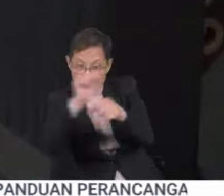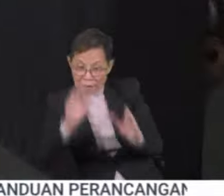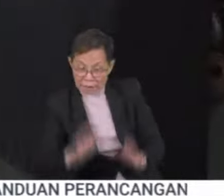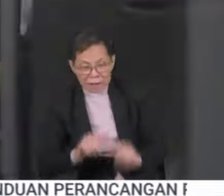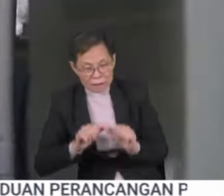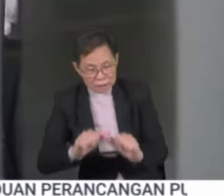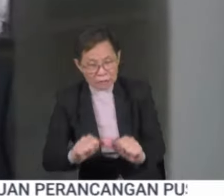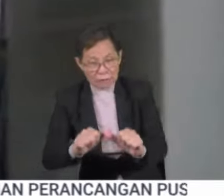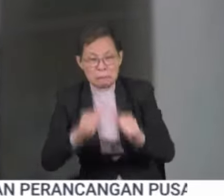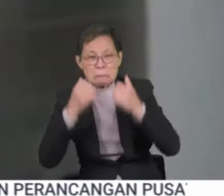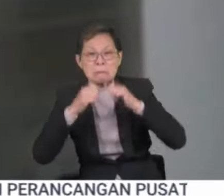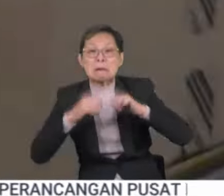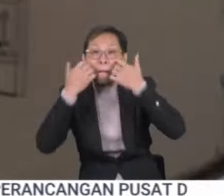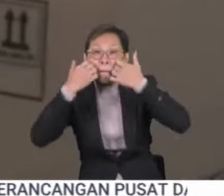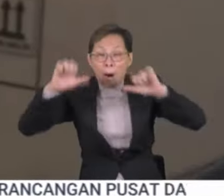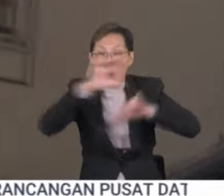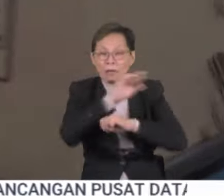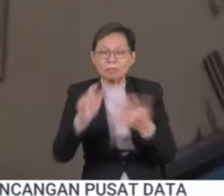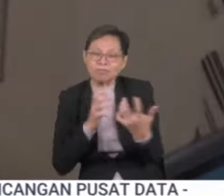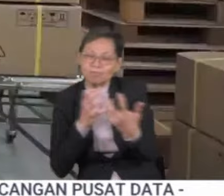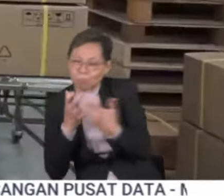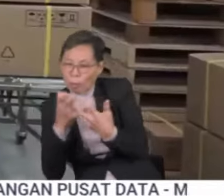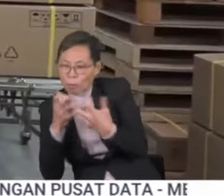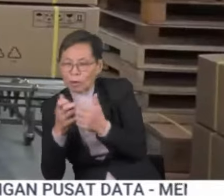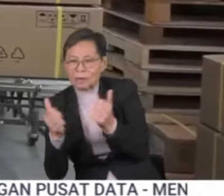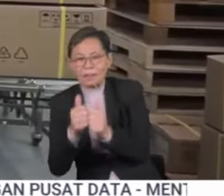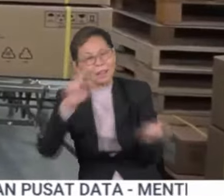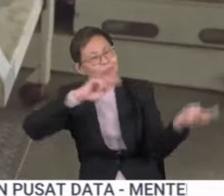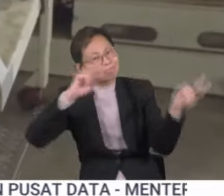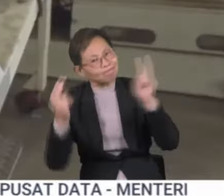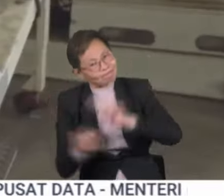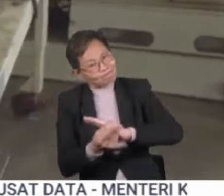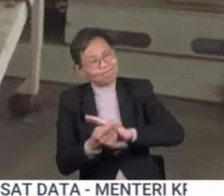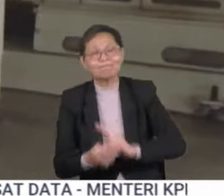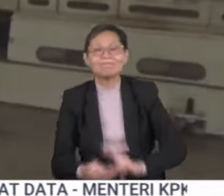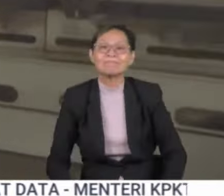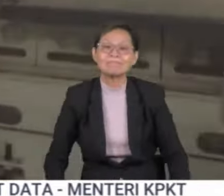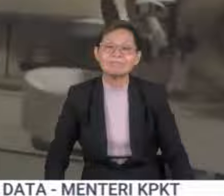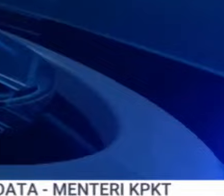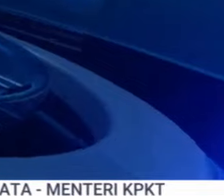kerja kekal tangkas dan menyesuaikan diri dengan perubahan.